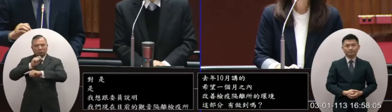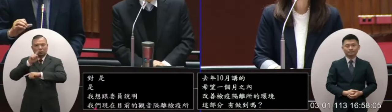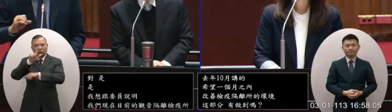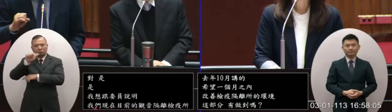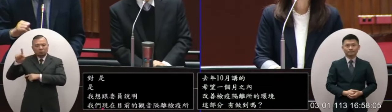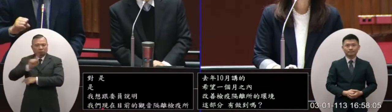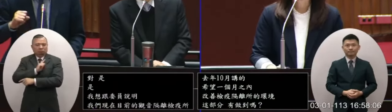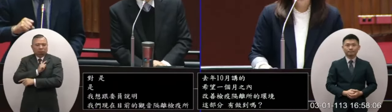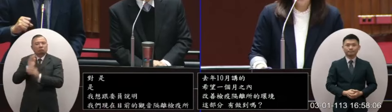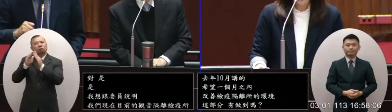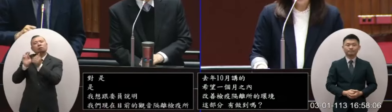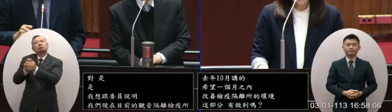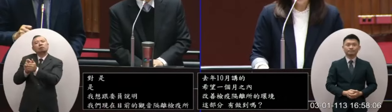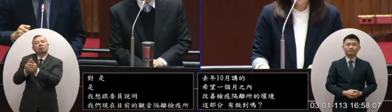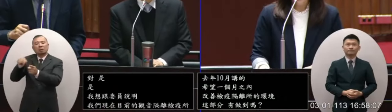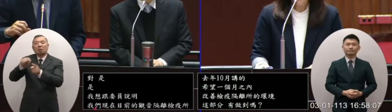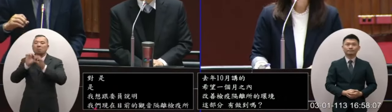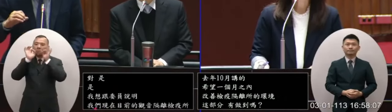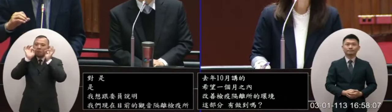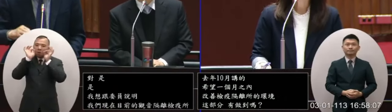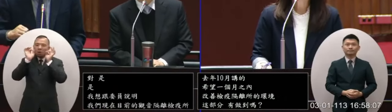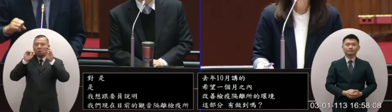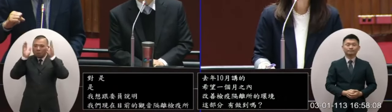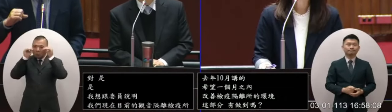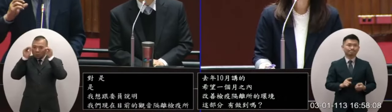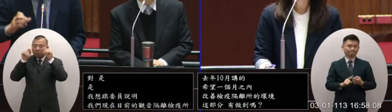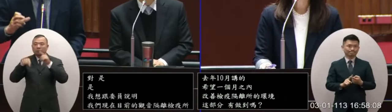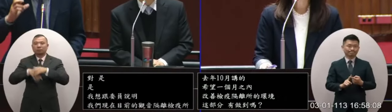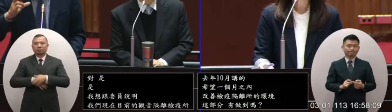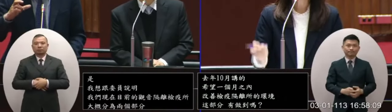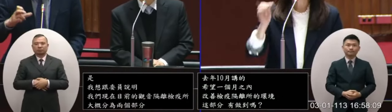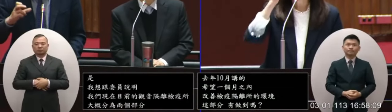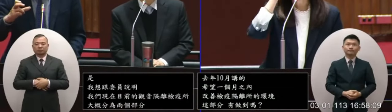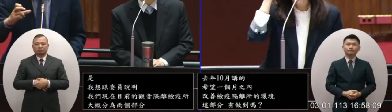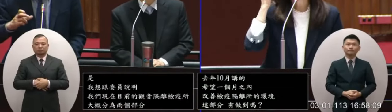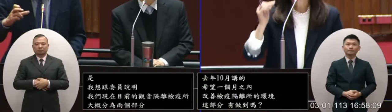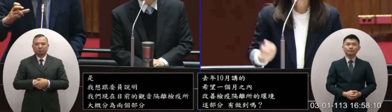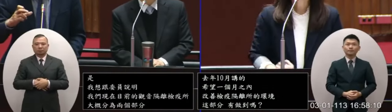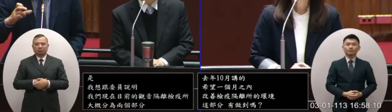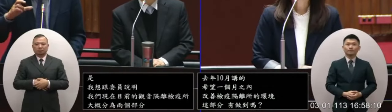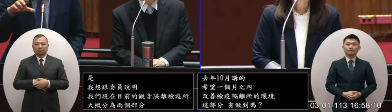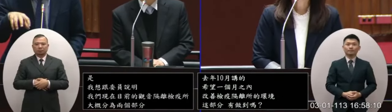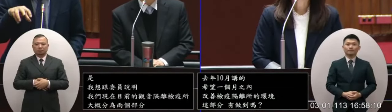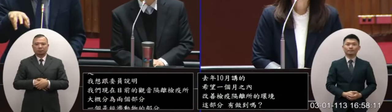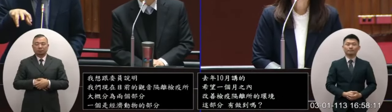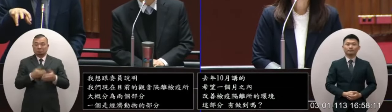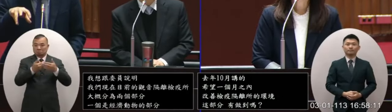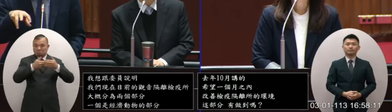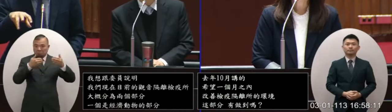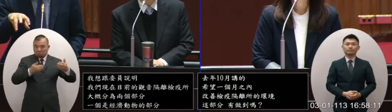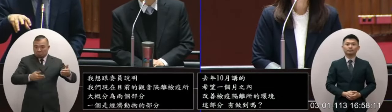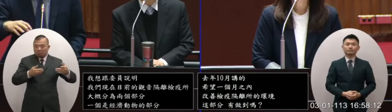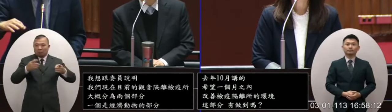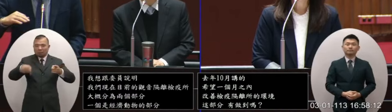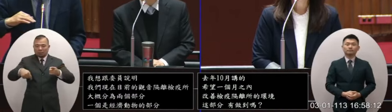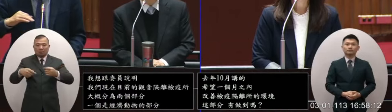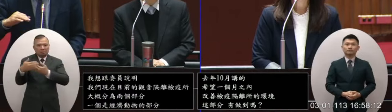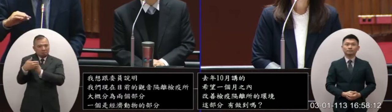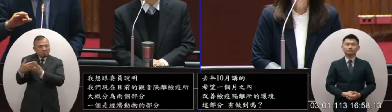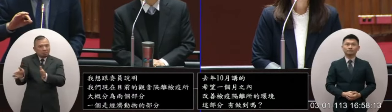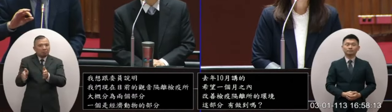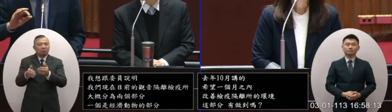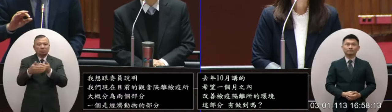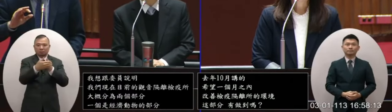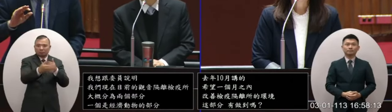物有关的现在的最主要是猫犬的部分啊。好，那猫犬那个隔离的那个房舍哈，我们